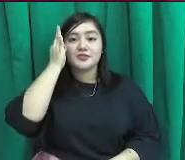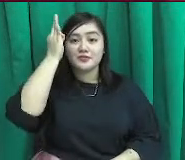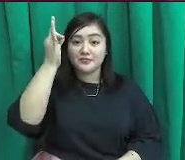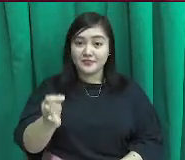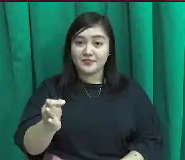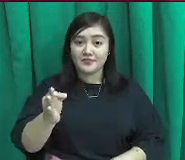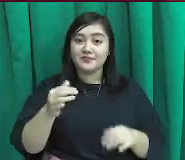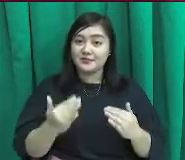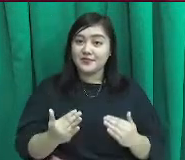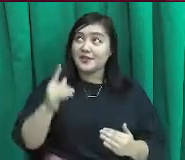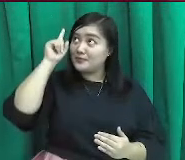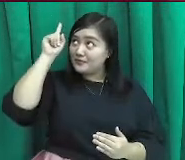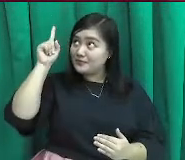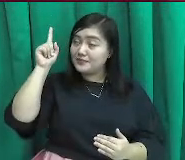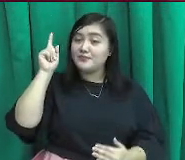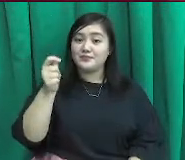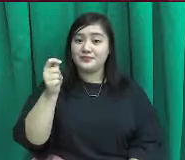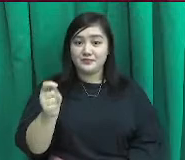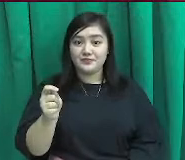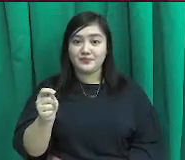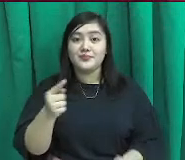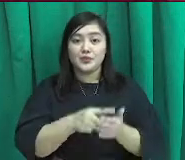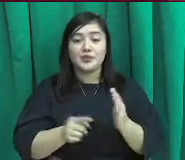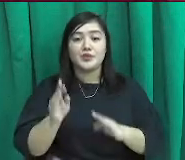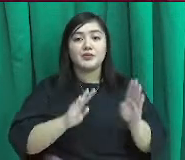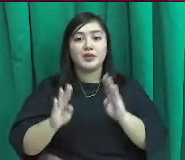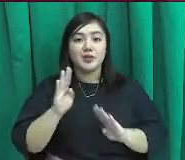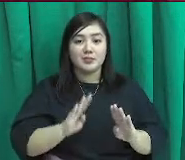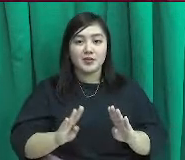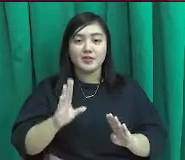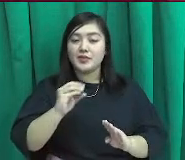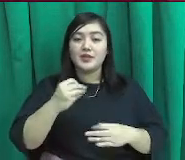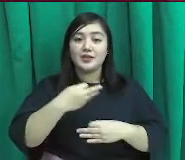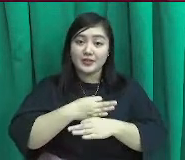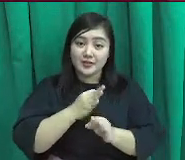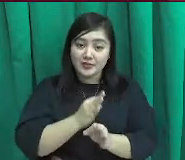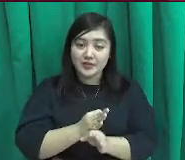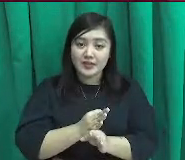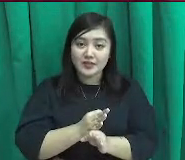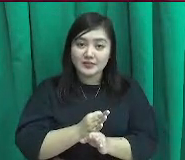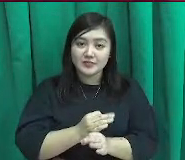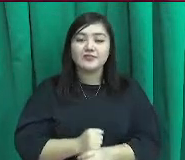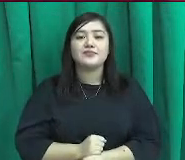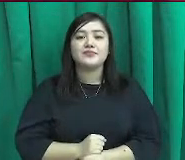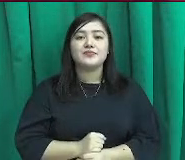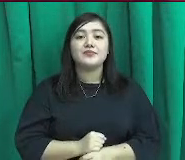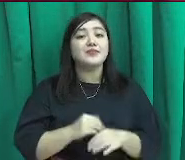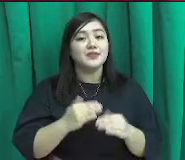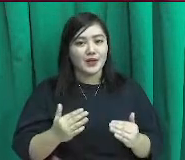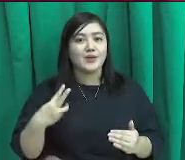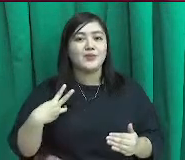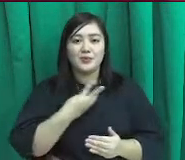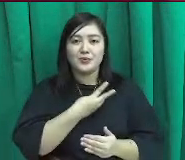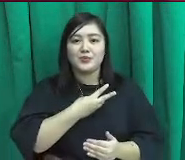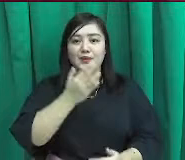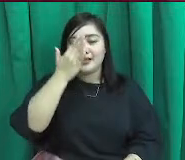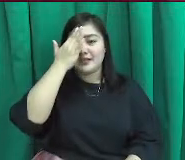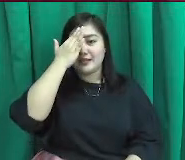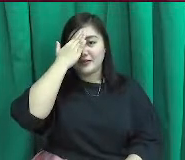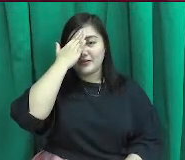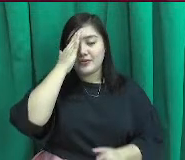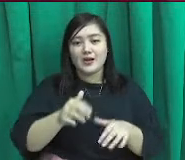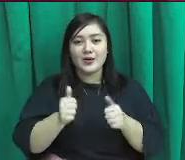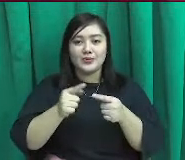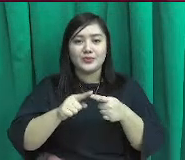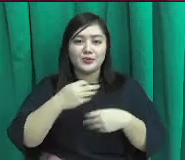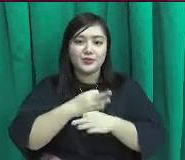naging problema niya, ayusin at inaayos niya. Pag kung tayo man ay wala pa dyan, at least alam na natin paano ayusin yan. Amen. Alright?